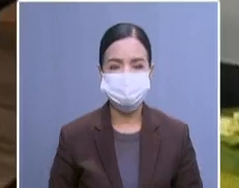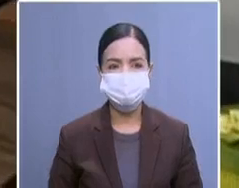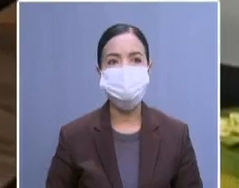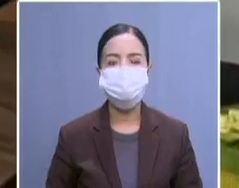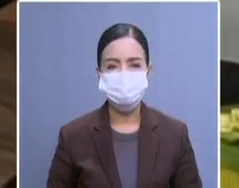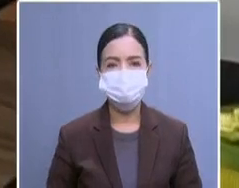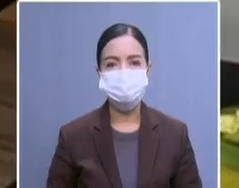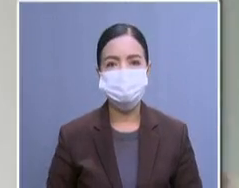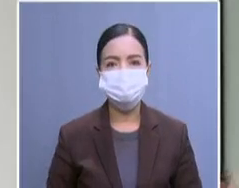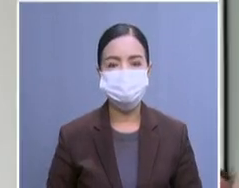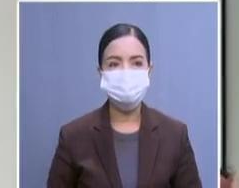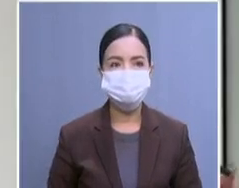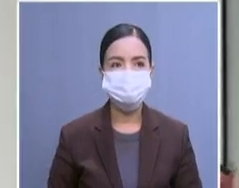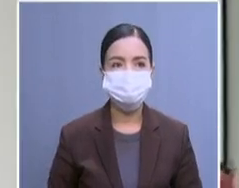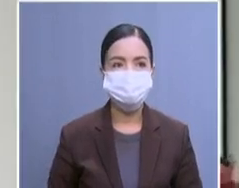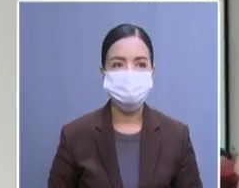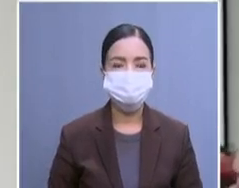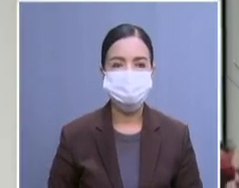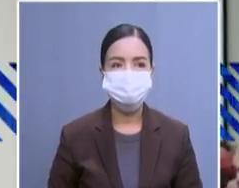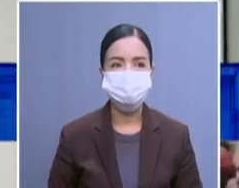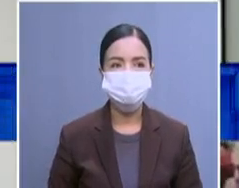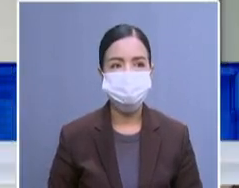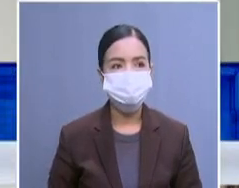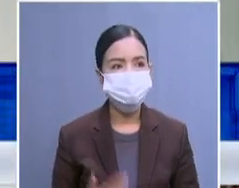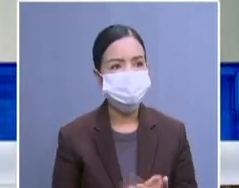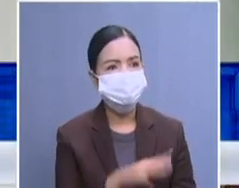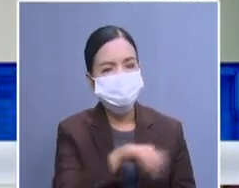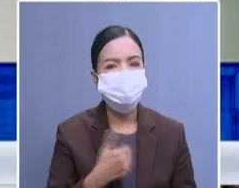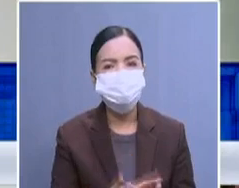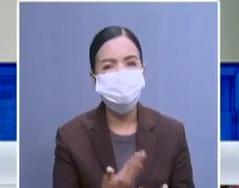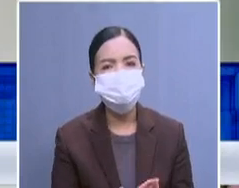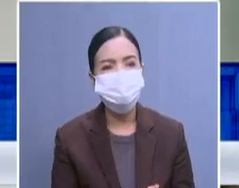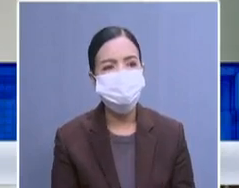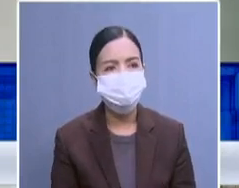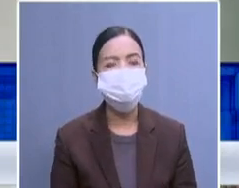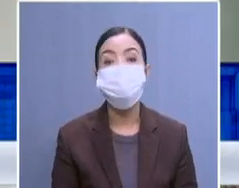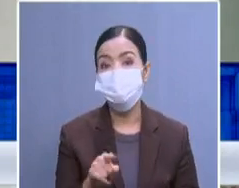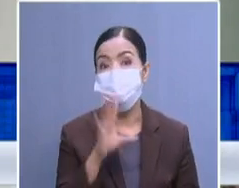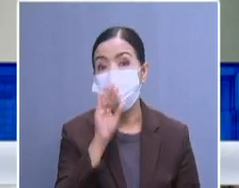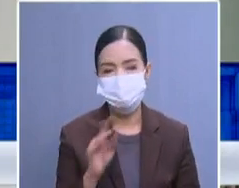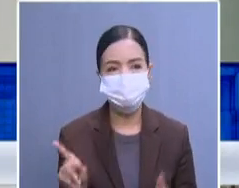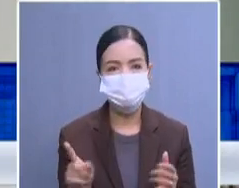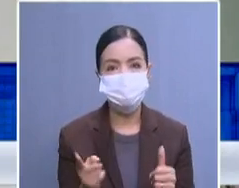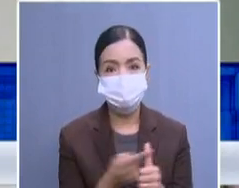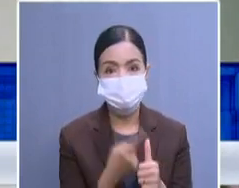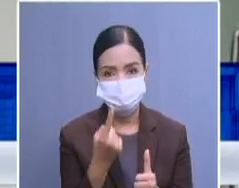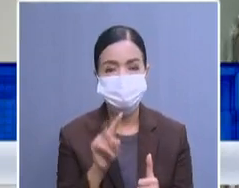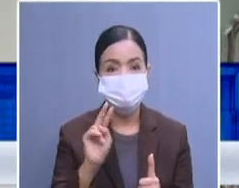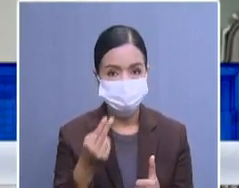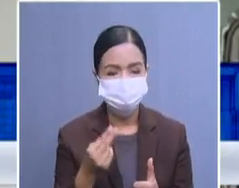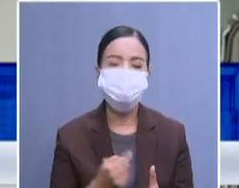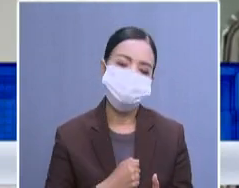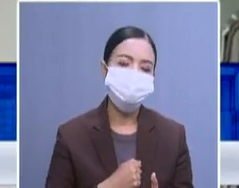ายกันหน่อยค่ะ มีการเรียกเงินแต่ละครั้งเนี่ยเรียกครั้งละเท่าไหร่ยังไงฮะกี่ครั้ง ครั้งแรกก็ 20,000 บาทครับก็ขอโทษ